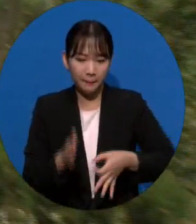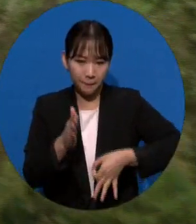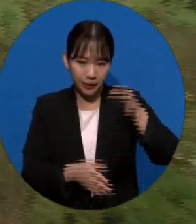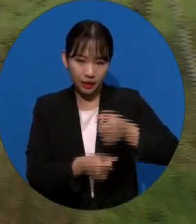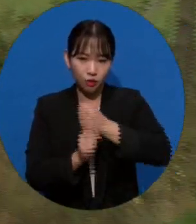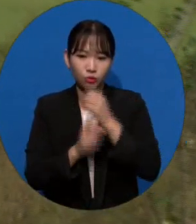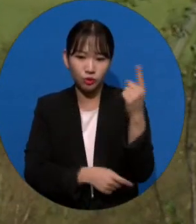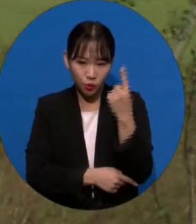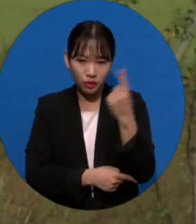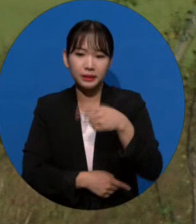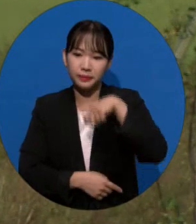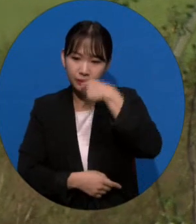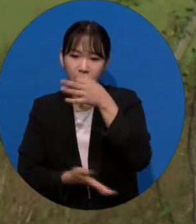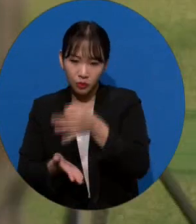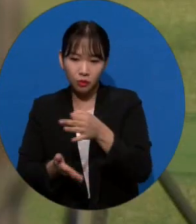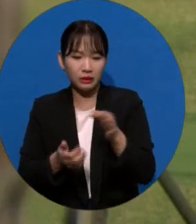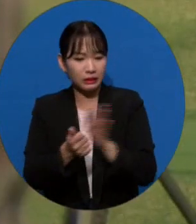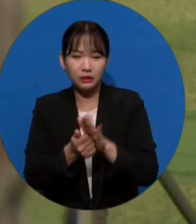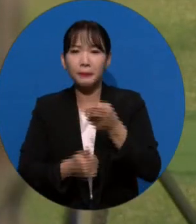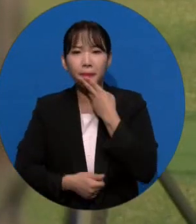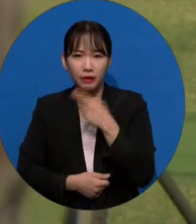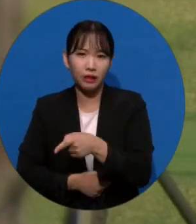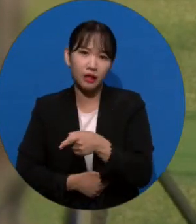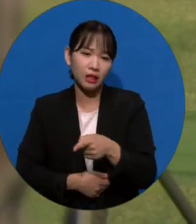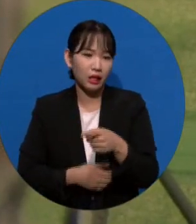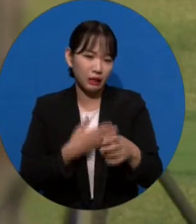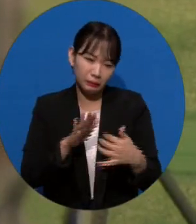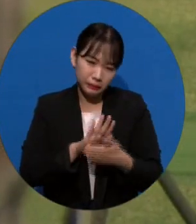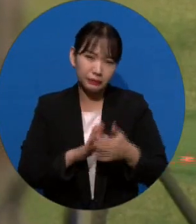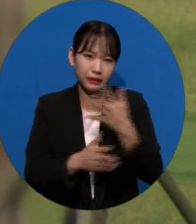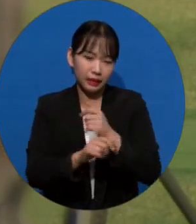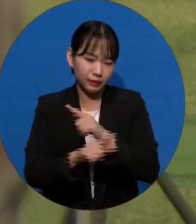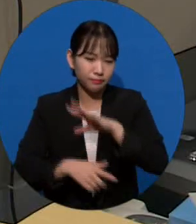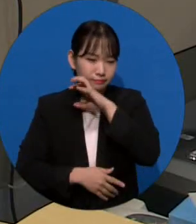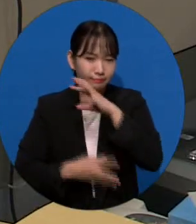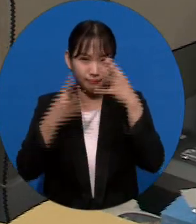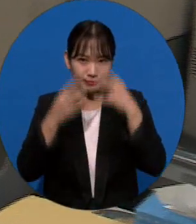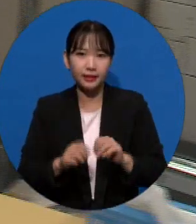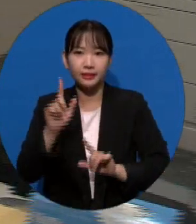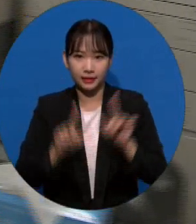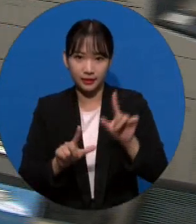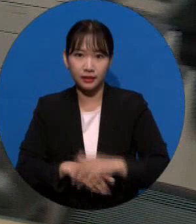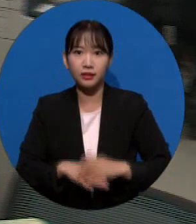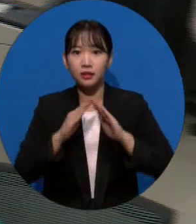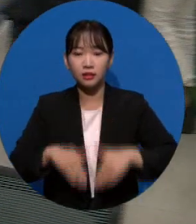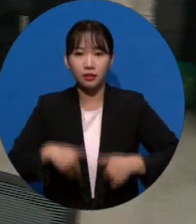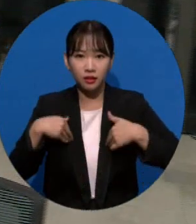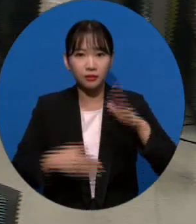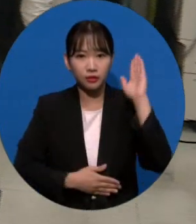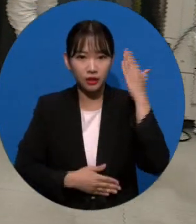골프 요금과 음식 가격 불친절한 서비스 편법 이 약 등 각종 민원이 잇따르고 있는 상황 전라남도는